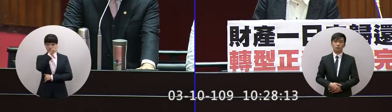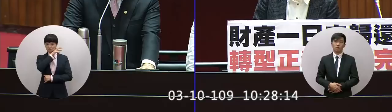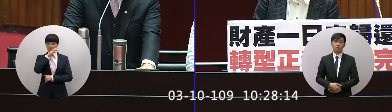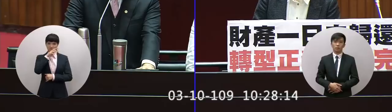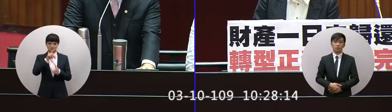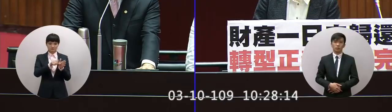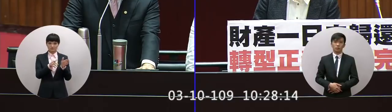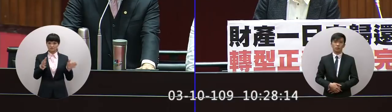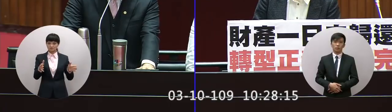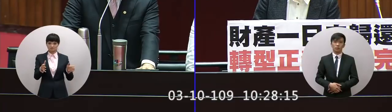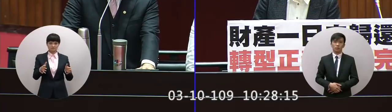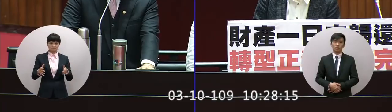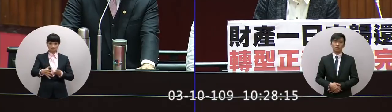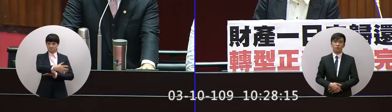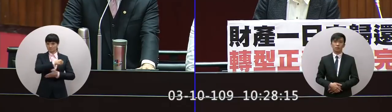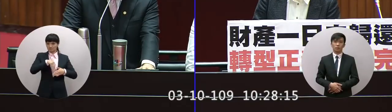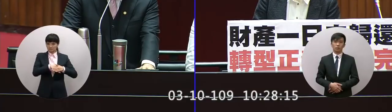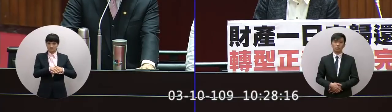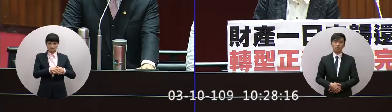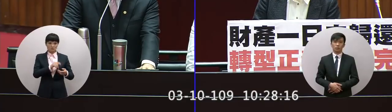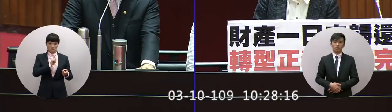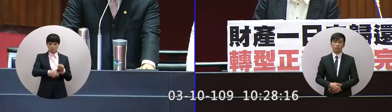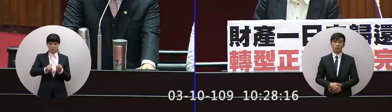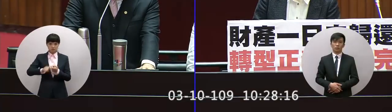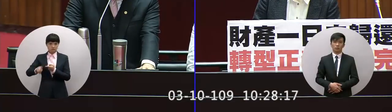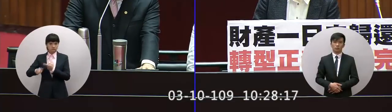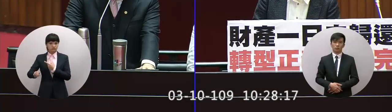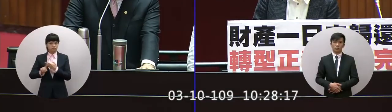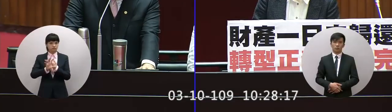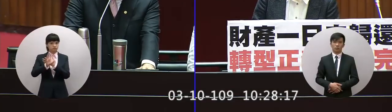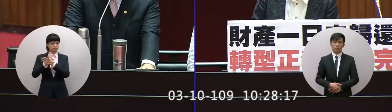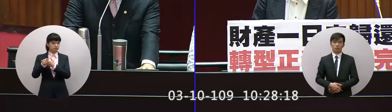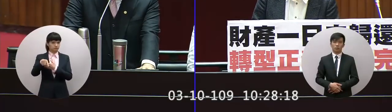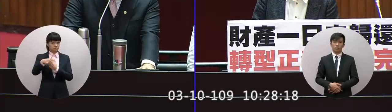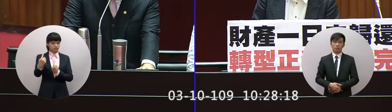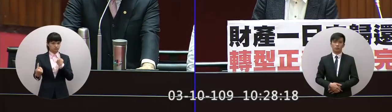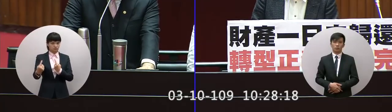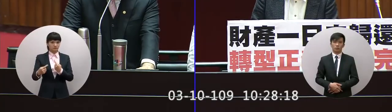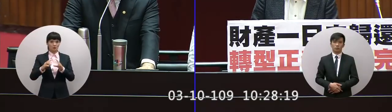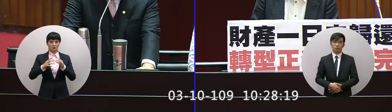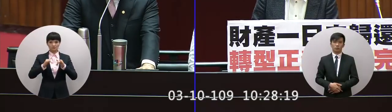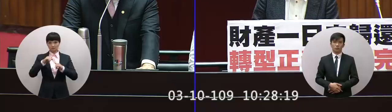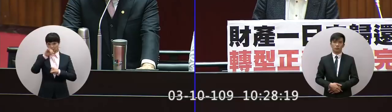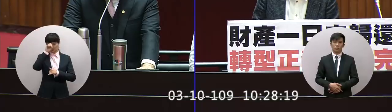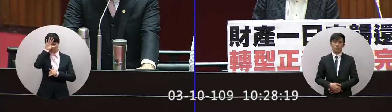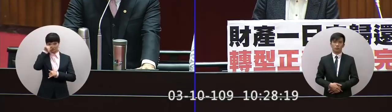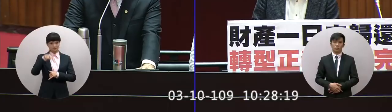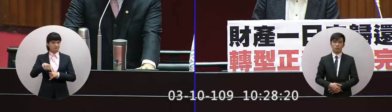不公不义是全世界最长的，那好不容易台湾经过